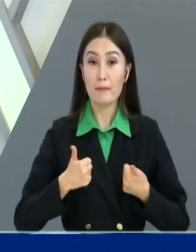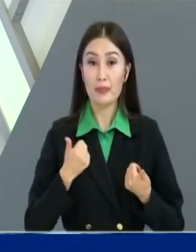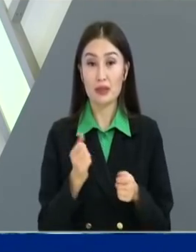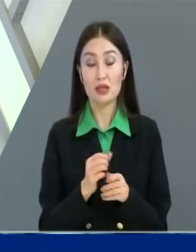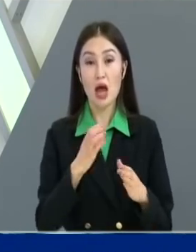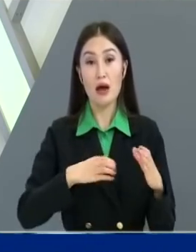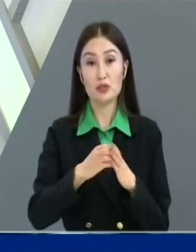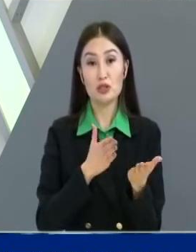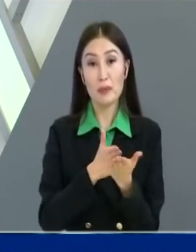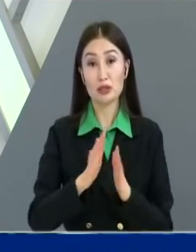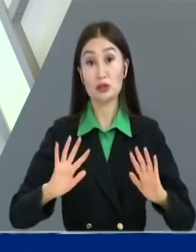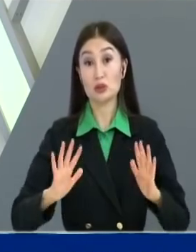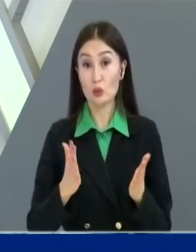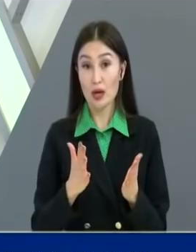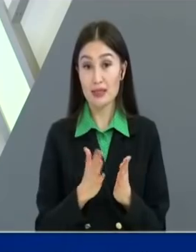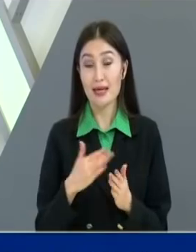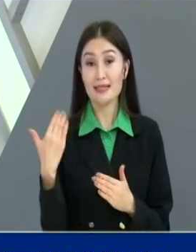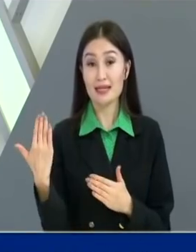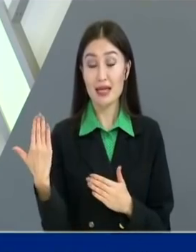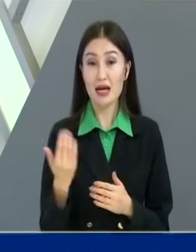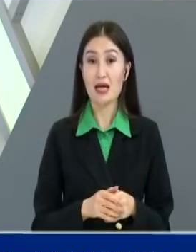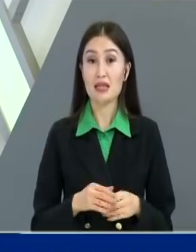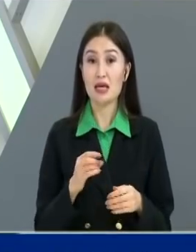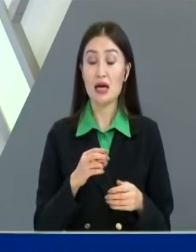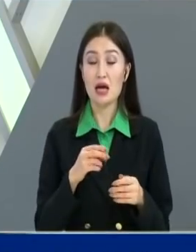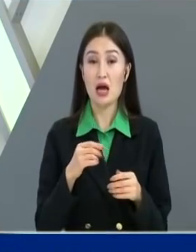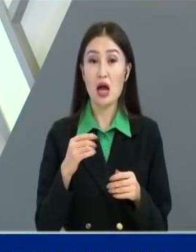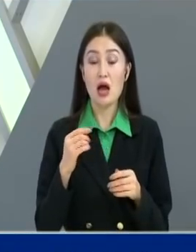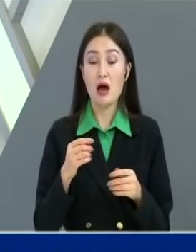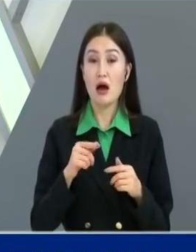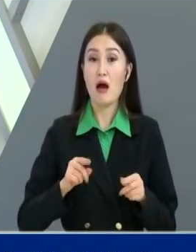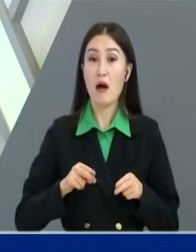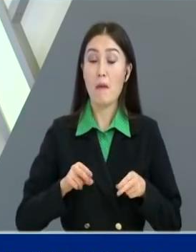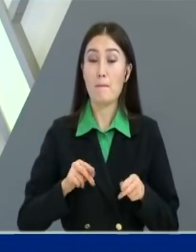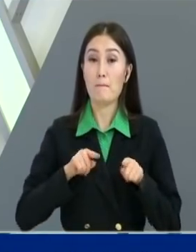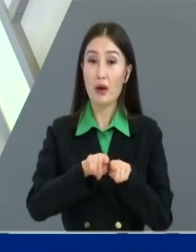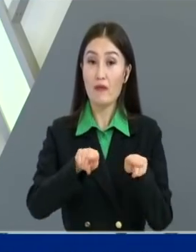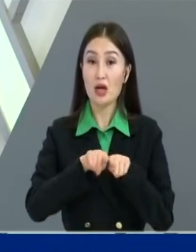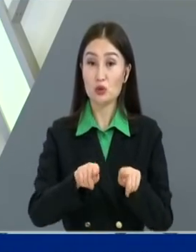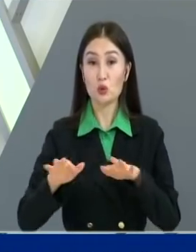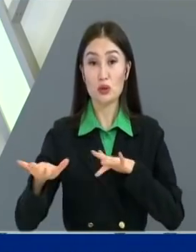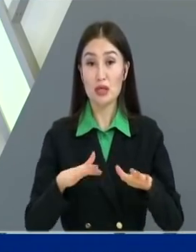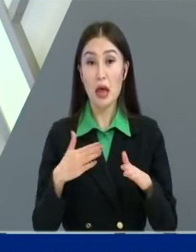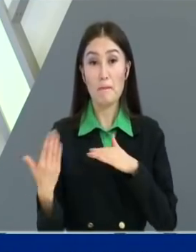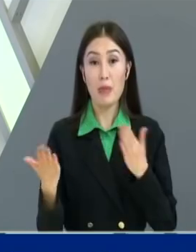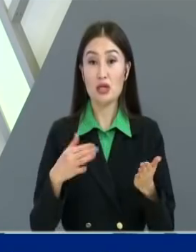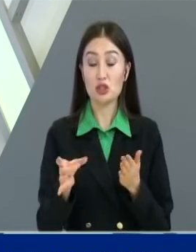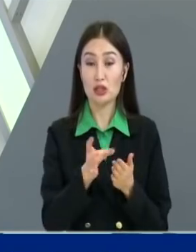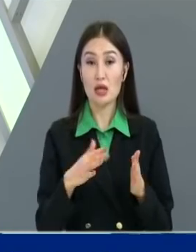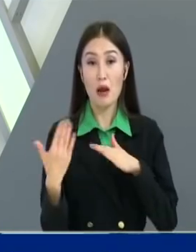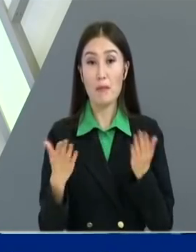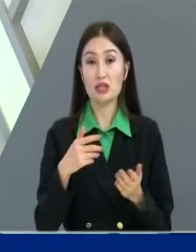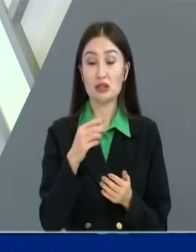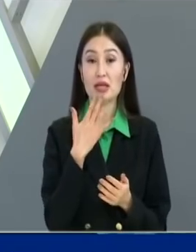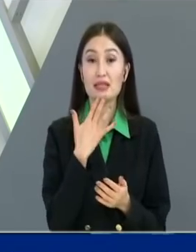дестабилизации общественно-политической ситуации со стороны деструктивно настроенных сил, в том числе провокационных действий на межрегиональной и межэтнической